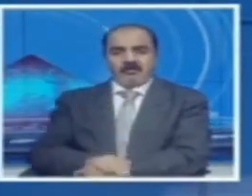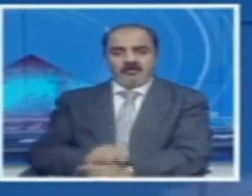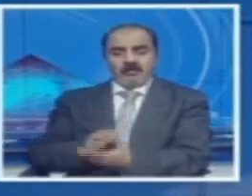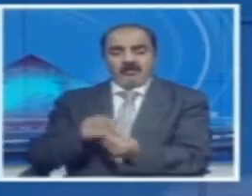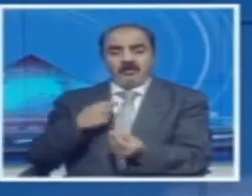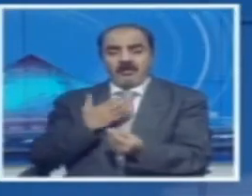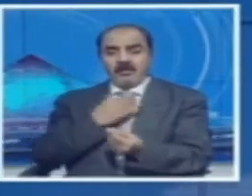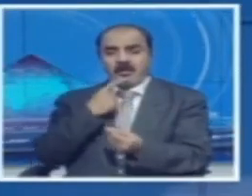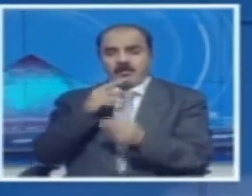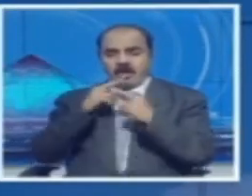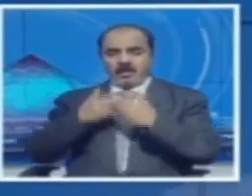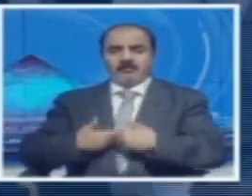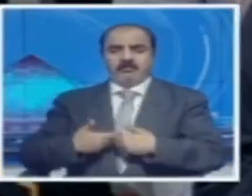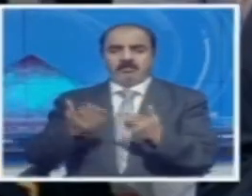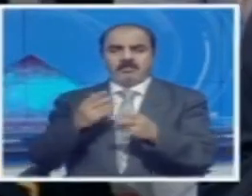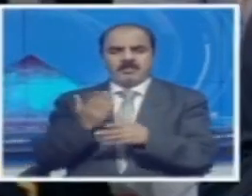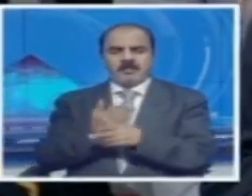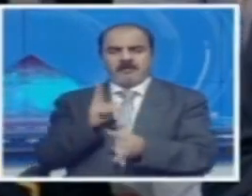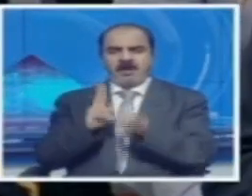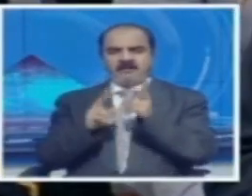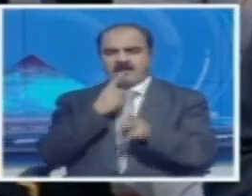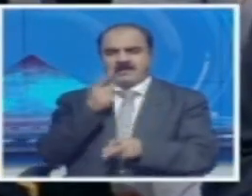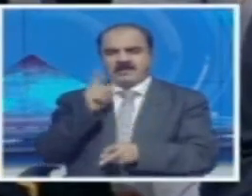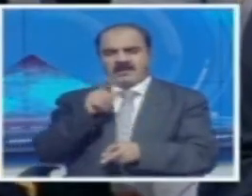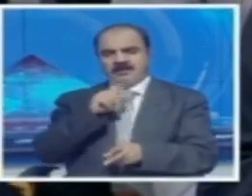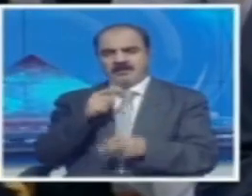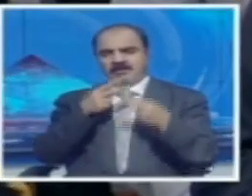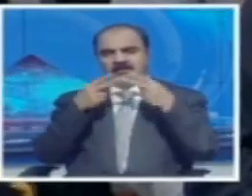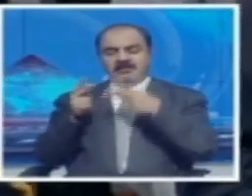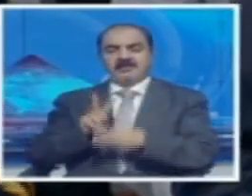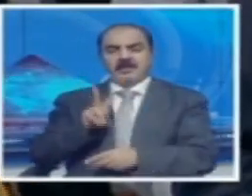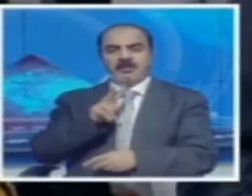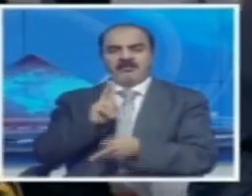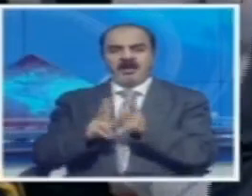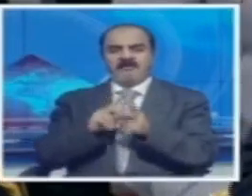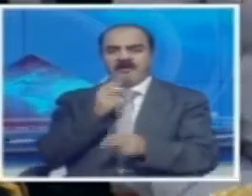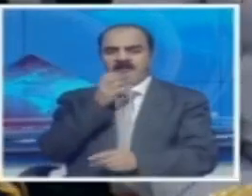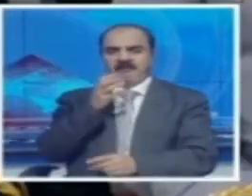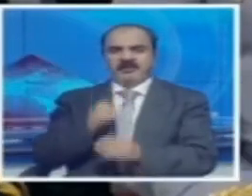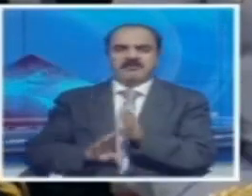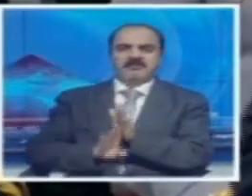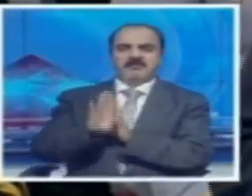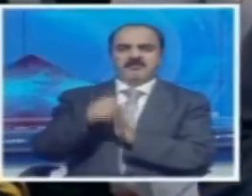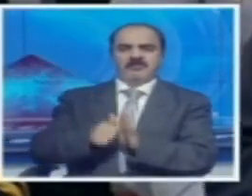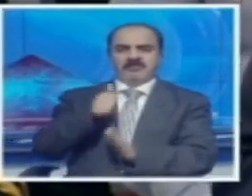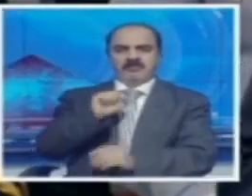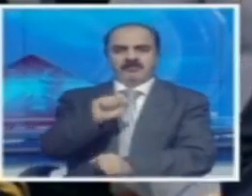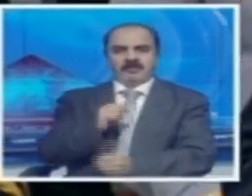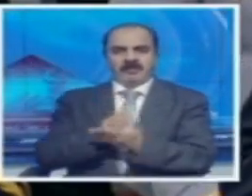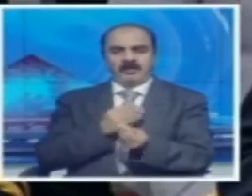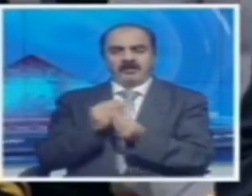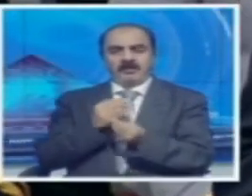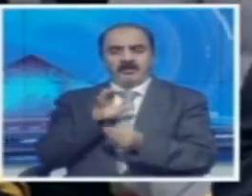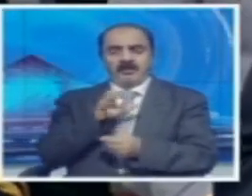وكانت القرار الصحيح الوحيد. وأشار بوتين في خطابه بمناسبة الاحتفال بالذكرى 77 لعيد النصر إلى